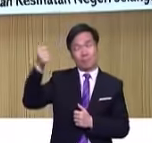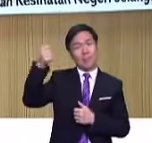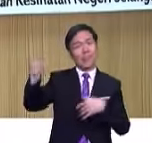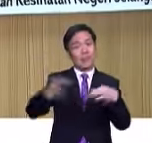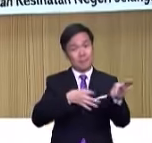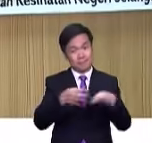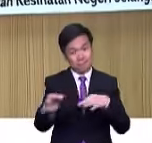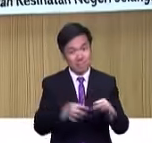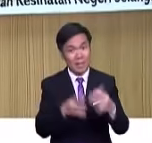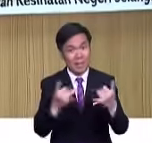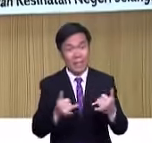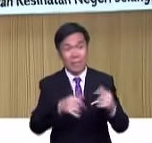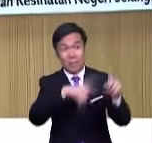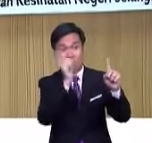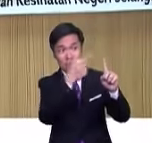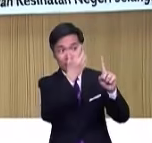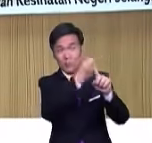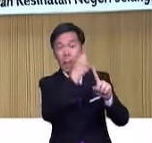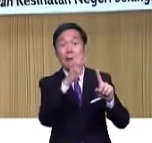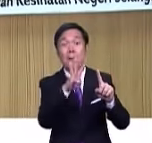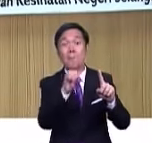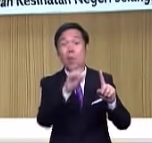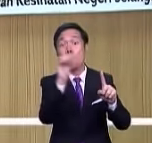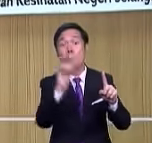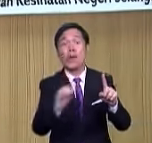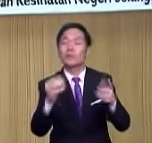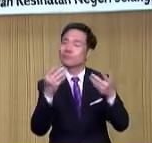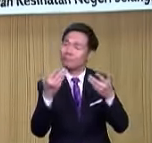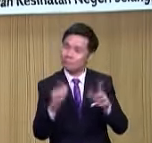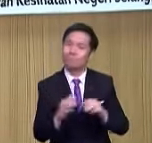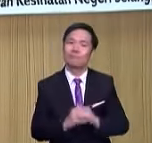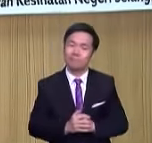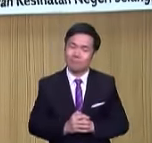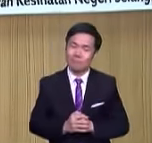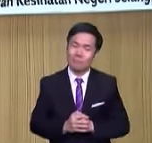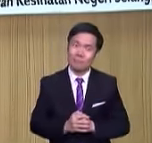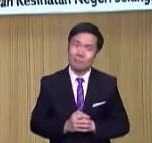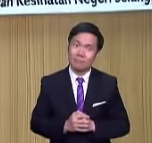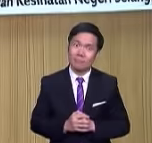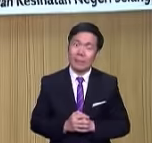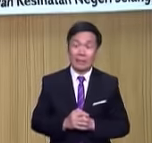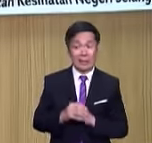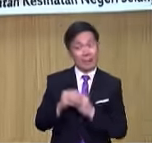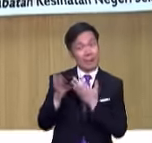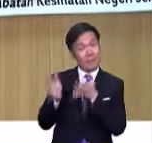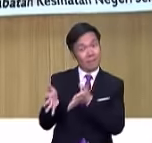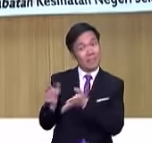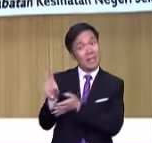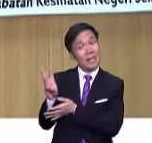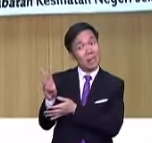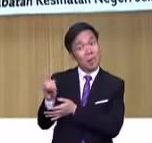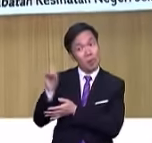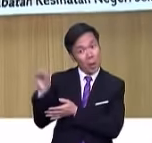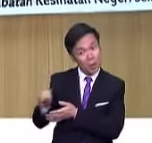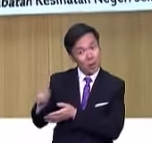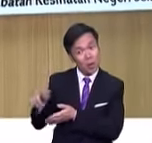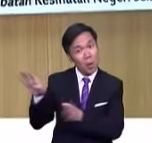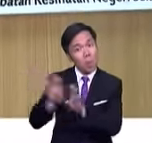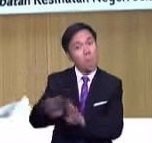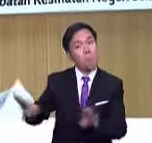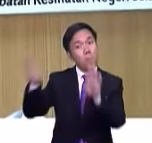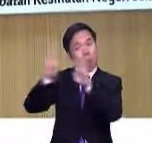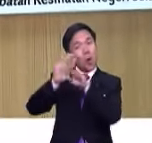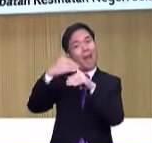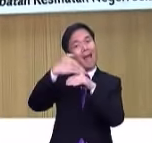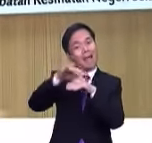banyaklah sebenarnya, kita dah mencecah 40% sebenarnya. 40% dan 60% tu ada yang dah menghantar borang, tidak menerima, kita